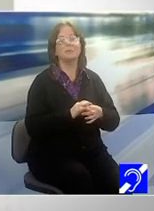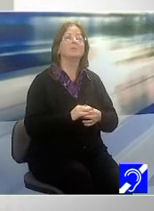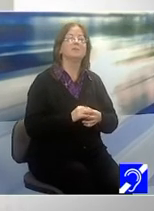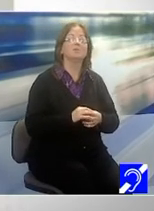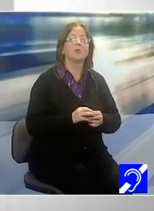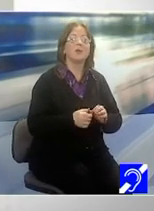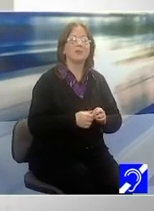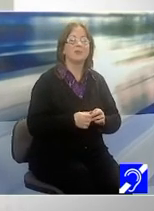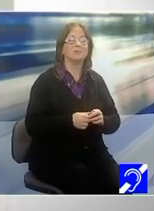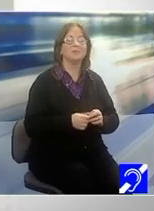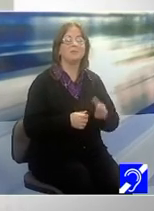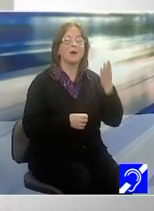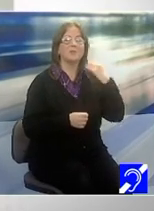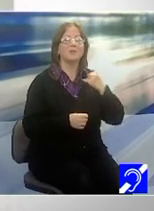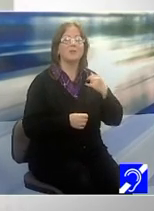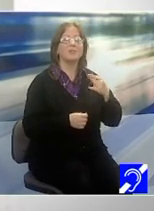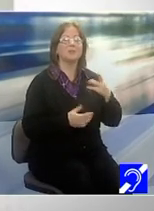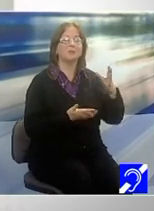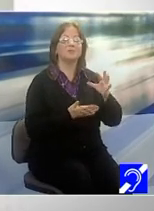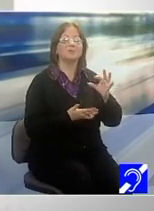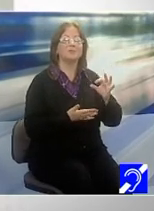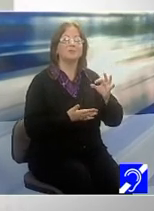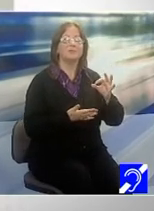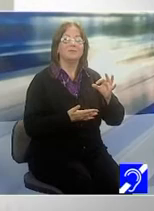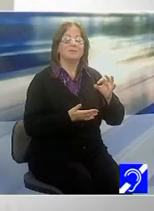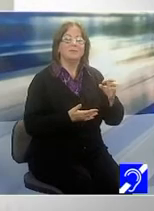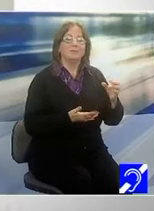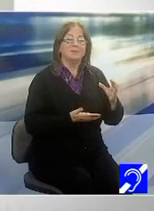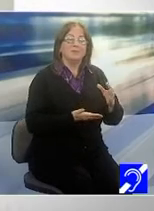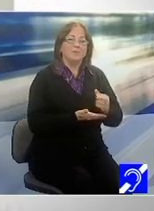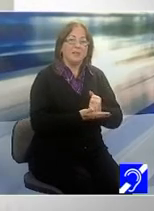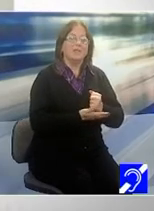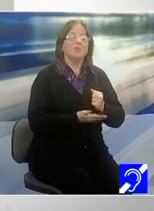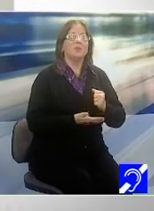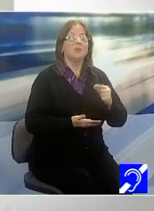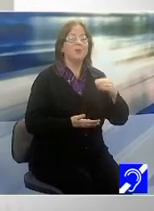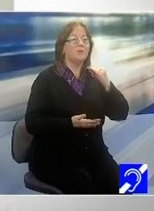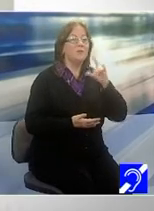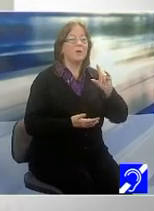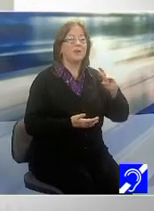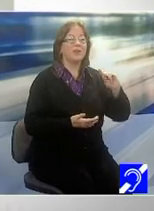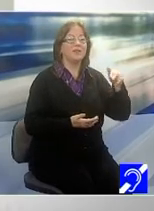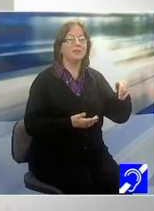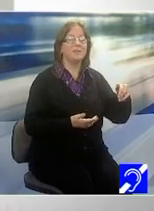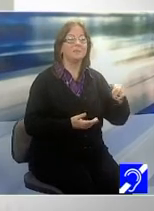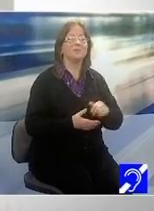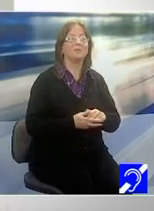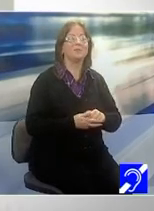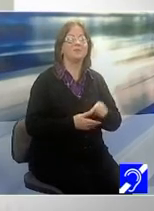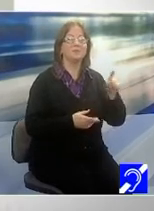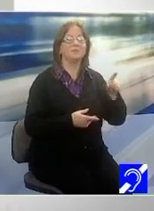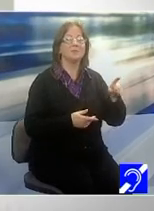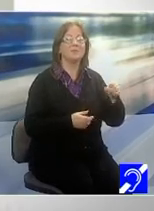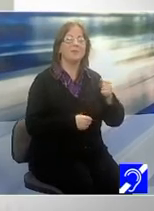mare parte meritul lui Florin, care a reușit să strângă prietenii alături, la Cluj, să refacem